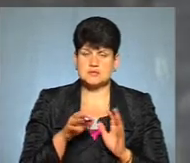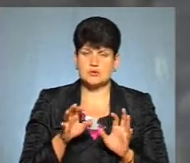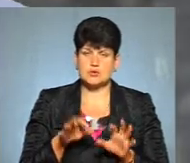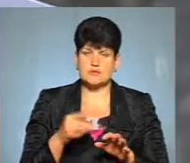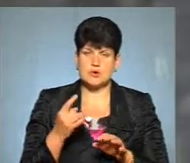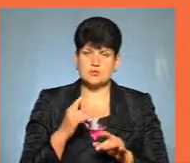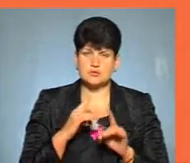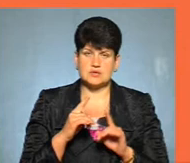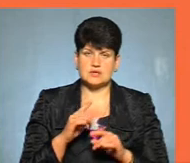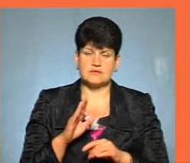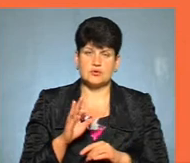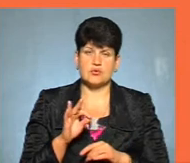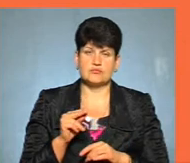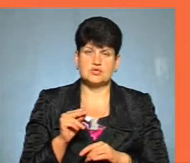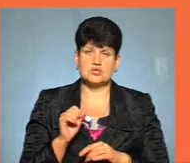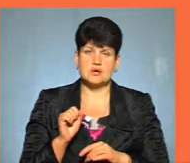Віктор Овчарук.